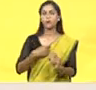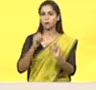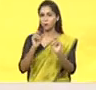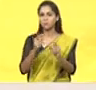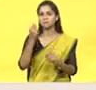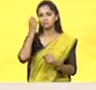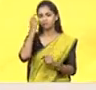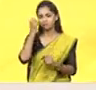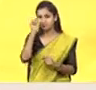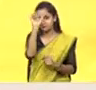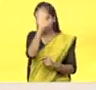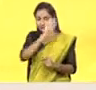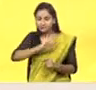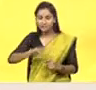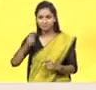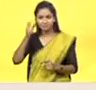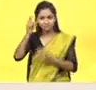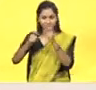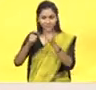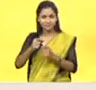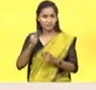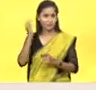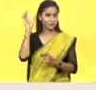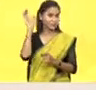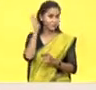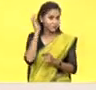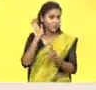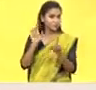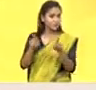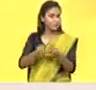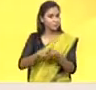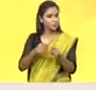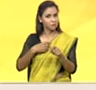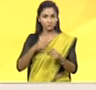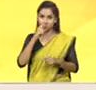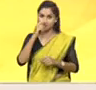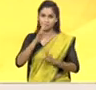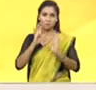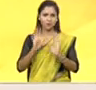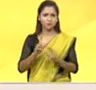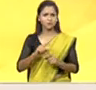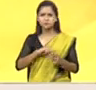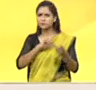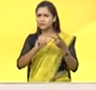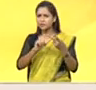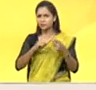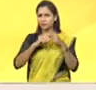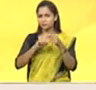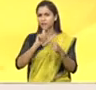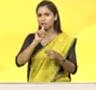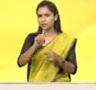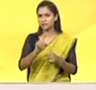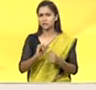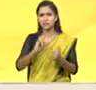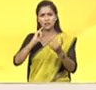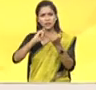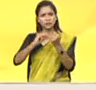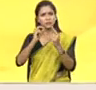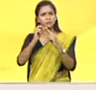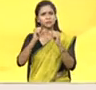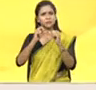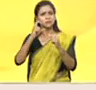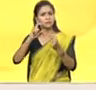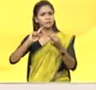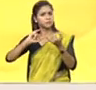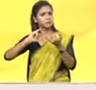जब देशवासी सुनेंगे तो उनको बड़ा गर्व होगा, लेकिन मैं एक और सवाल पूछना चाहूंगा। जी सर। स्पेस